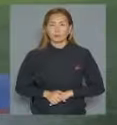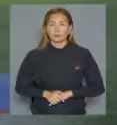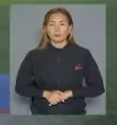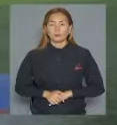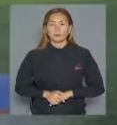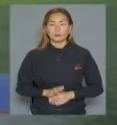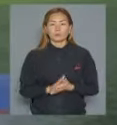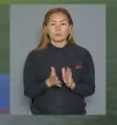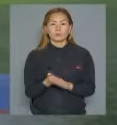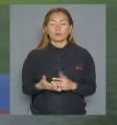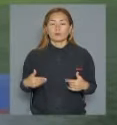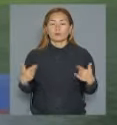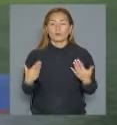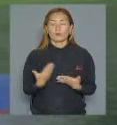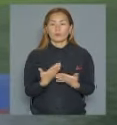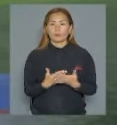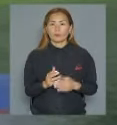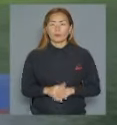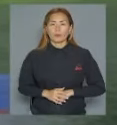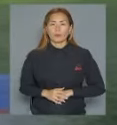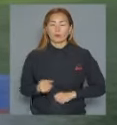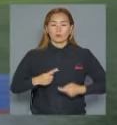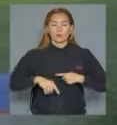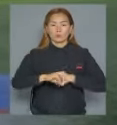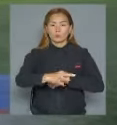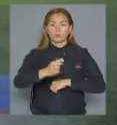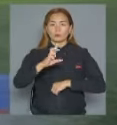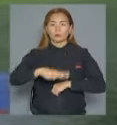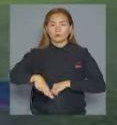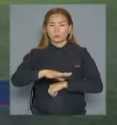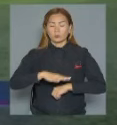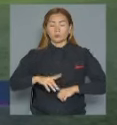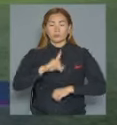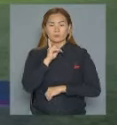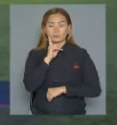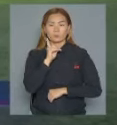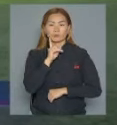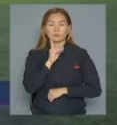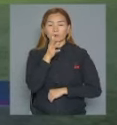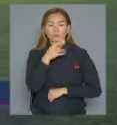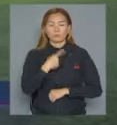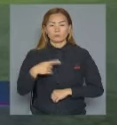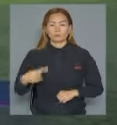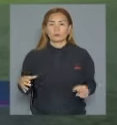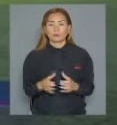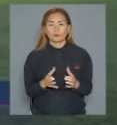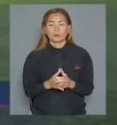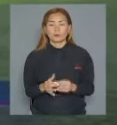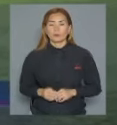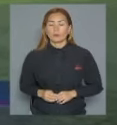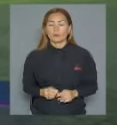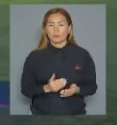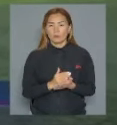Бұл шараның беретін маңызы, бұл шарада біз Атырау облысының жас ерекшелігі бойынша жастар құрама командасын,